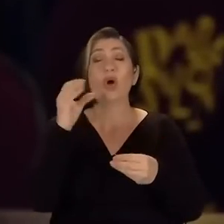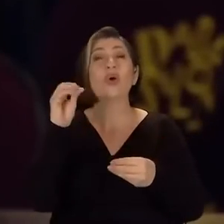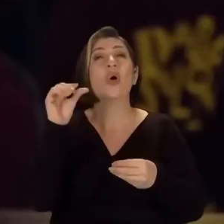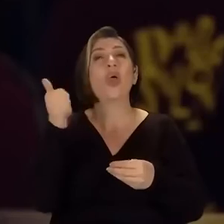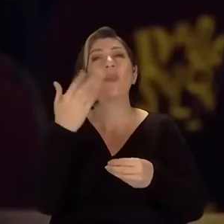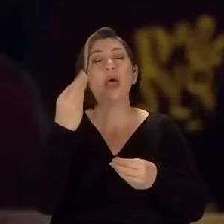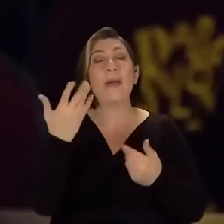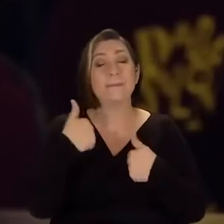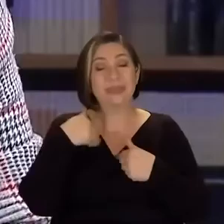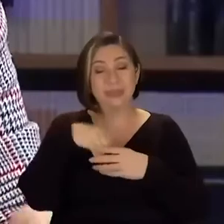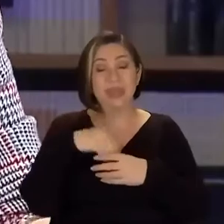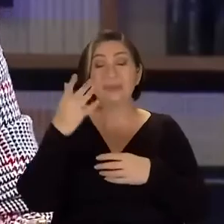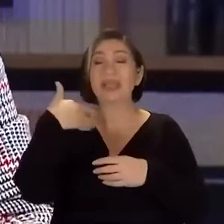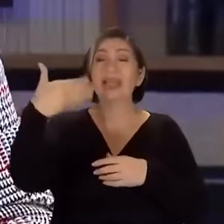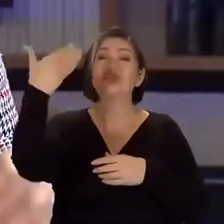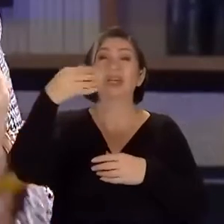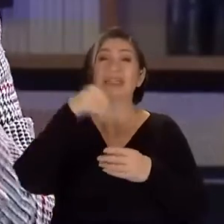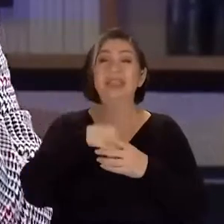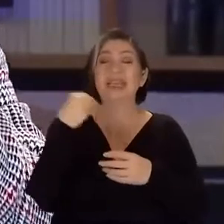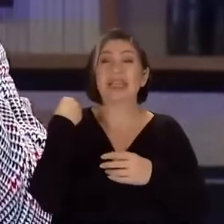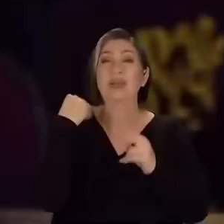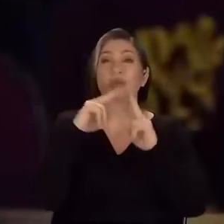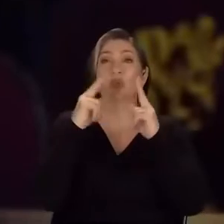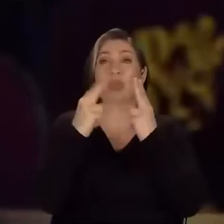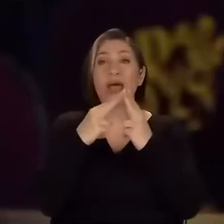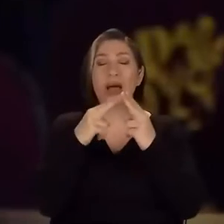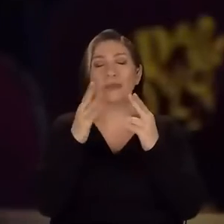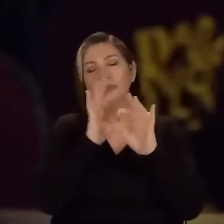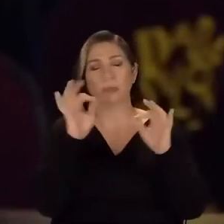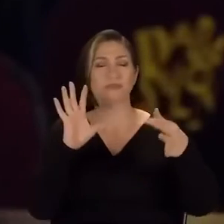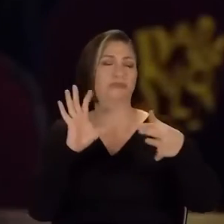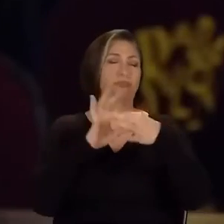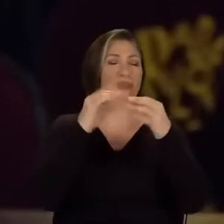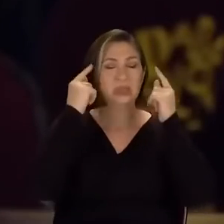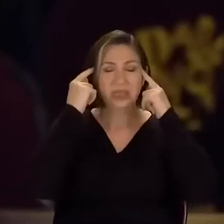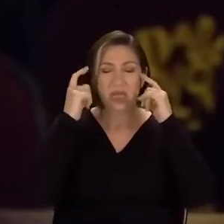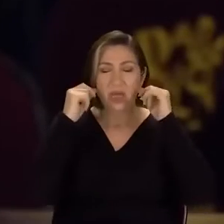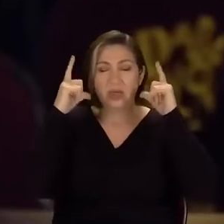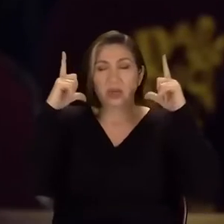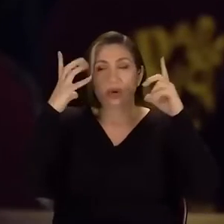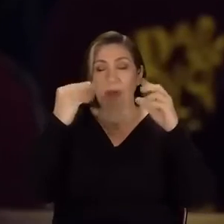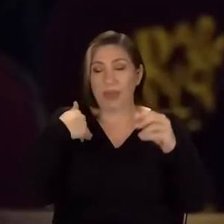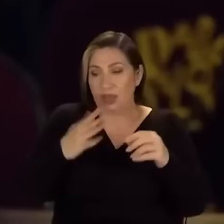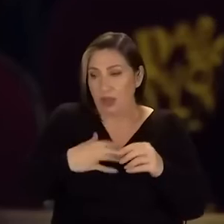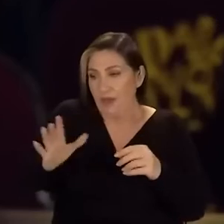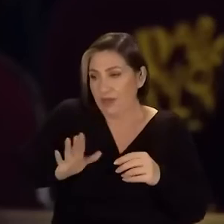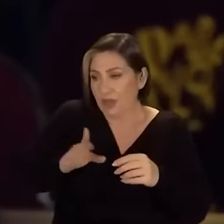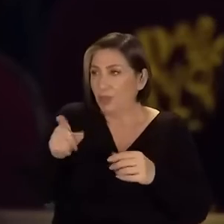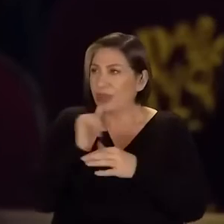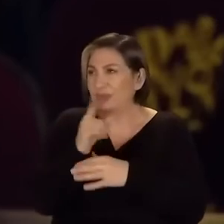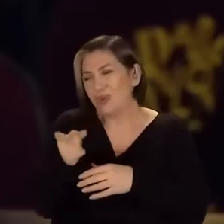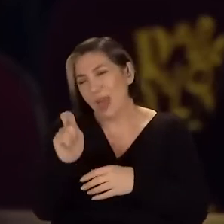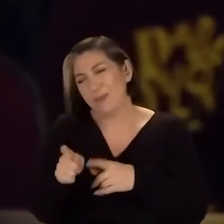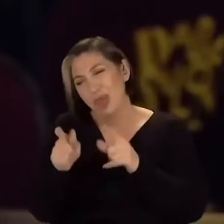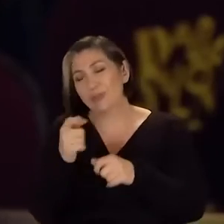önemli olan hem bizim için hem gelecek nesiller için yeni dünyaya adapte olabilecek, açık zihinli olabilmek. Onun dışında ben kendi evlatlarıma da şu mesleği yap,